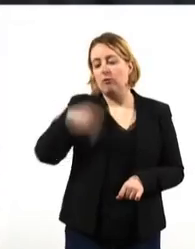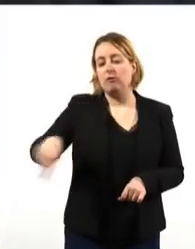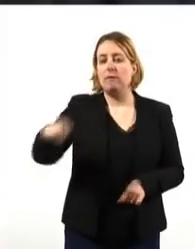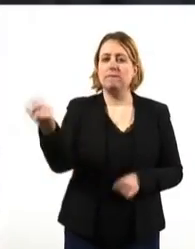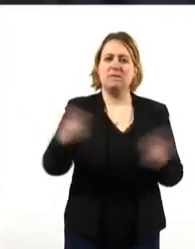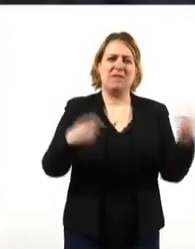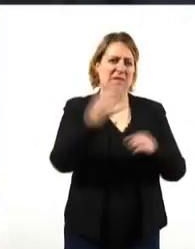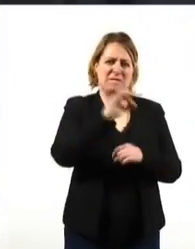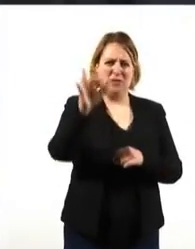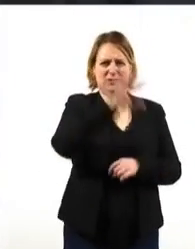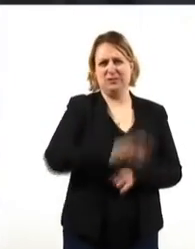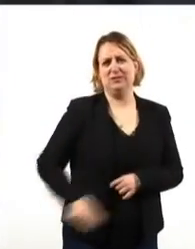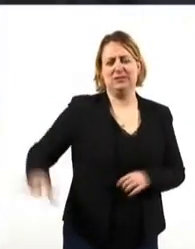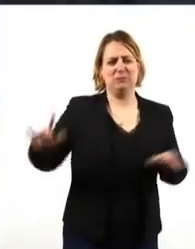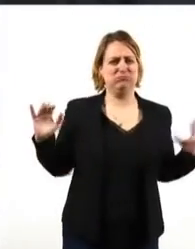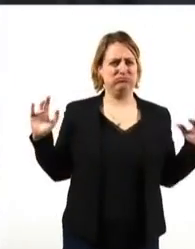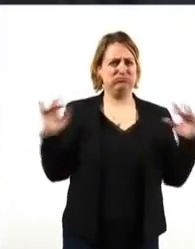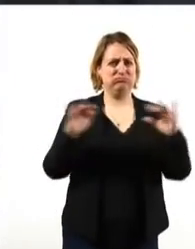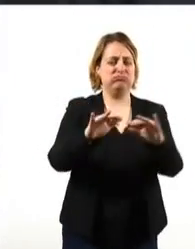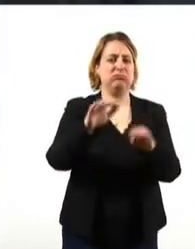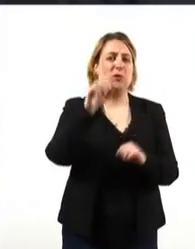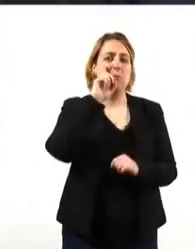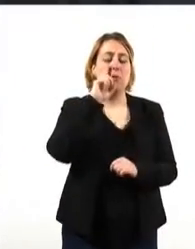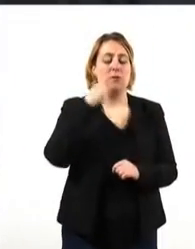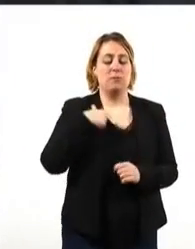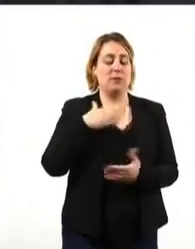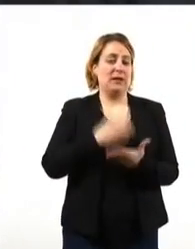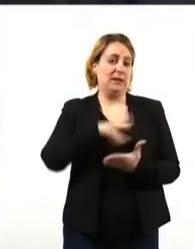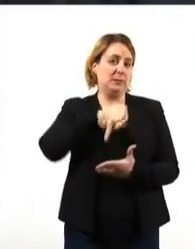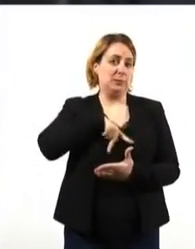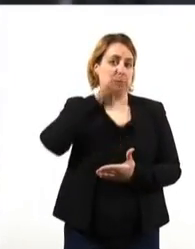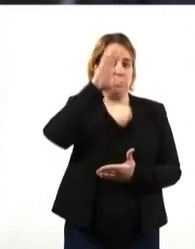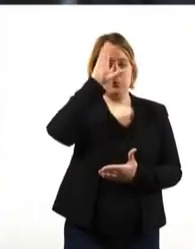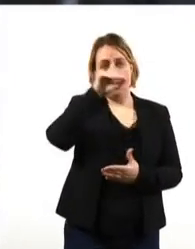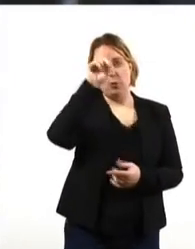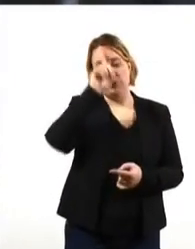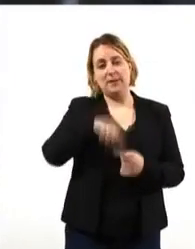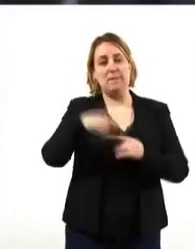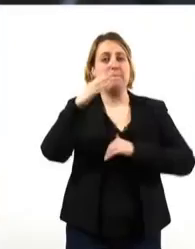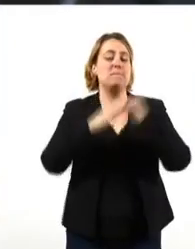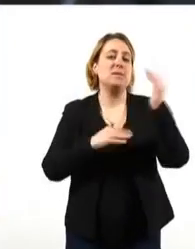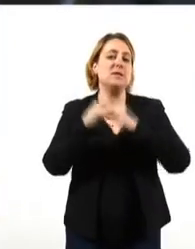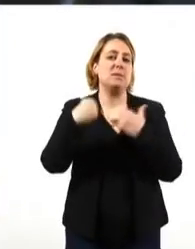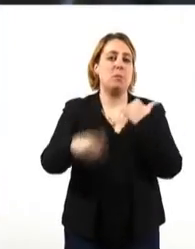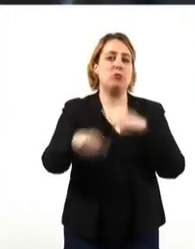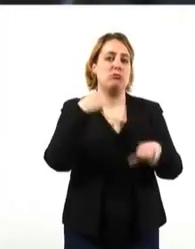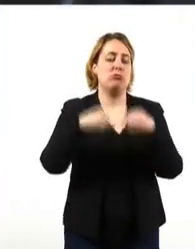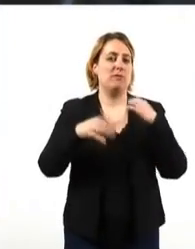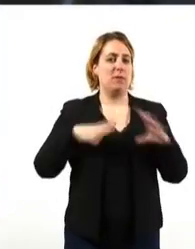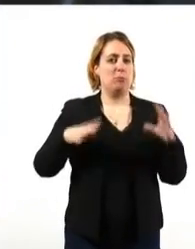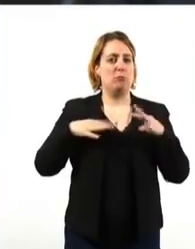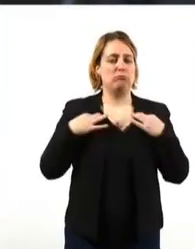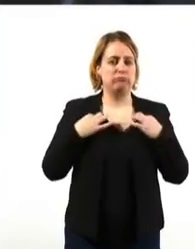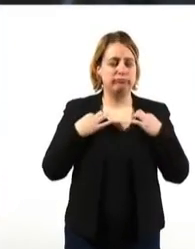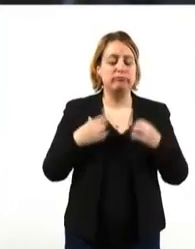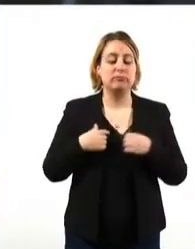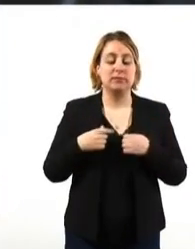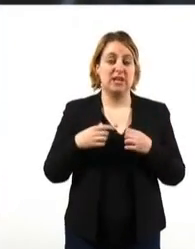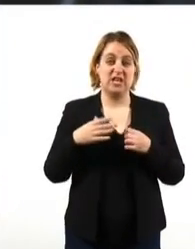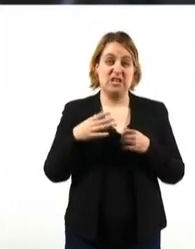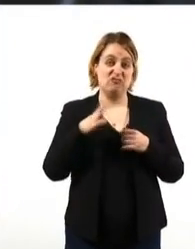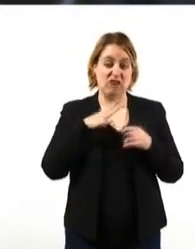ils viennent de toute la France parce que je suis en pro dans les métiers de la mode et du vêtement. Il n'y en a pas